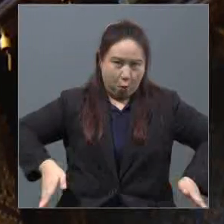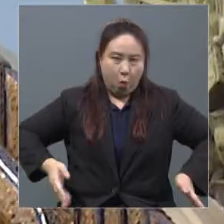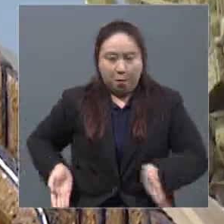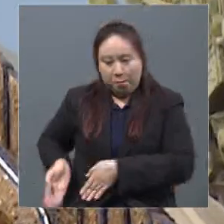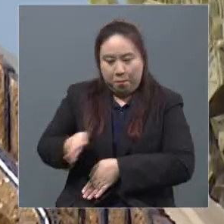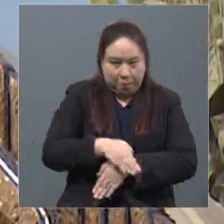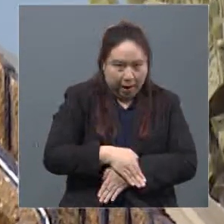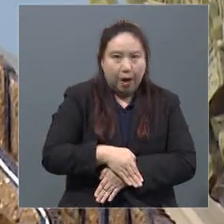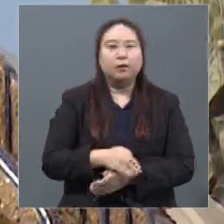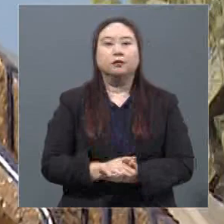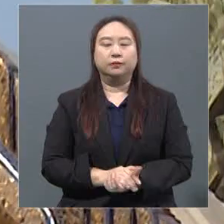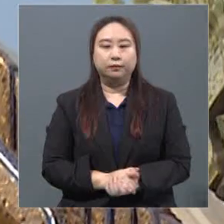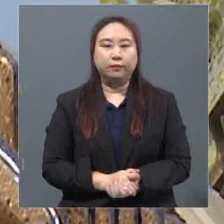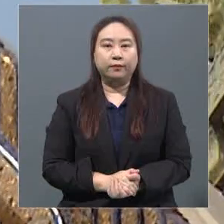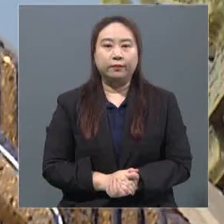ครับ